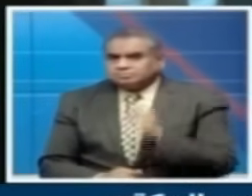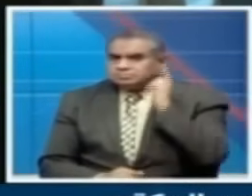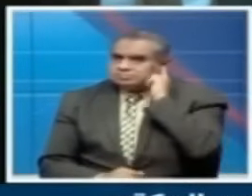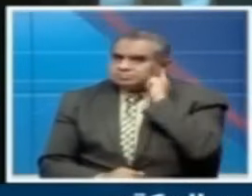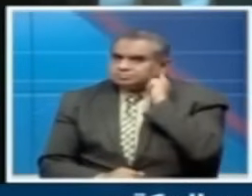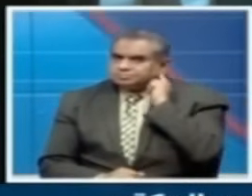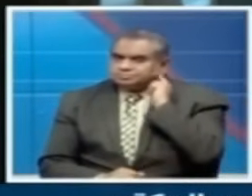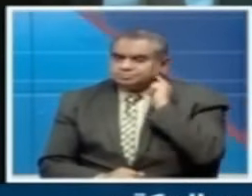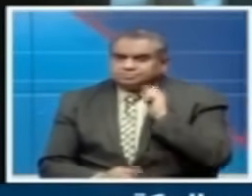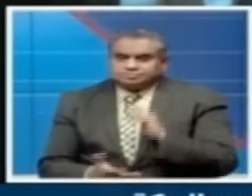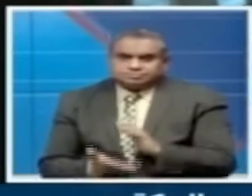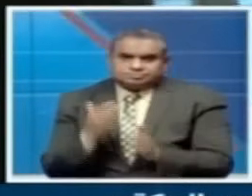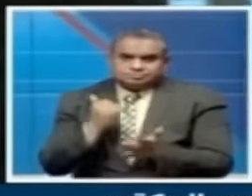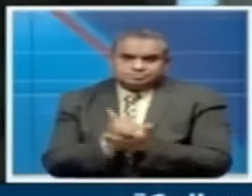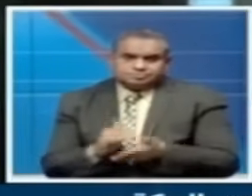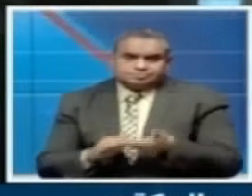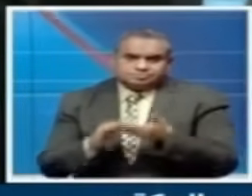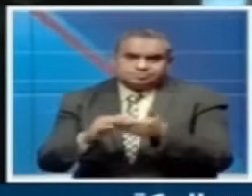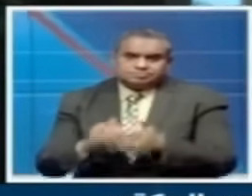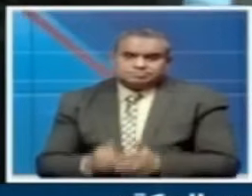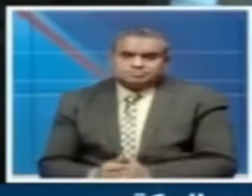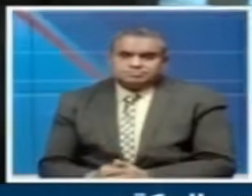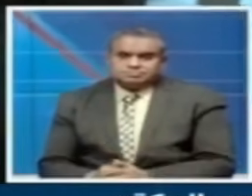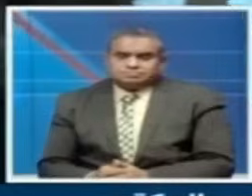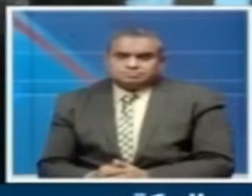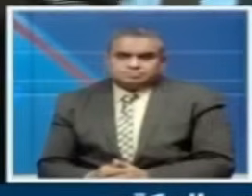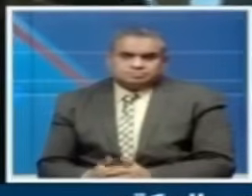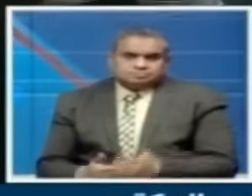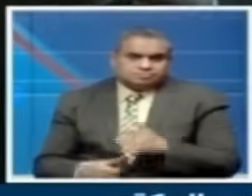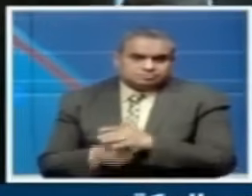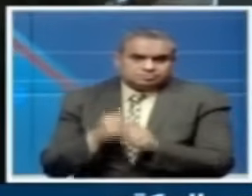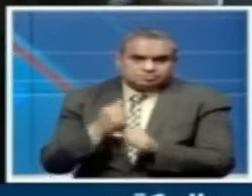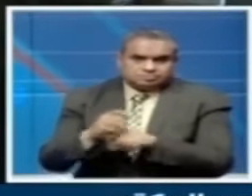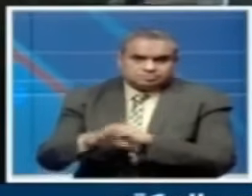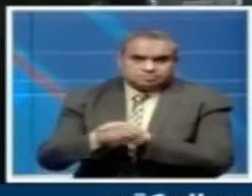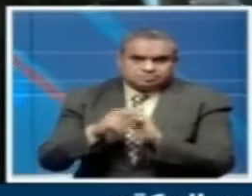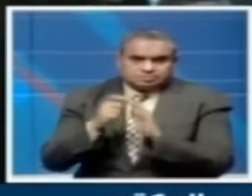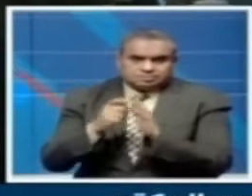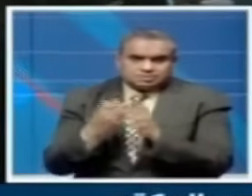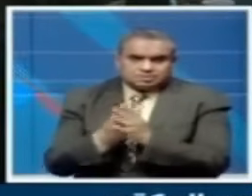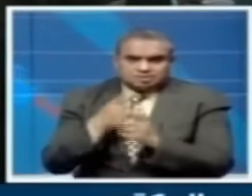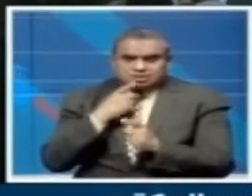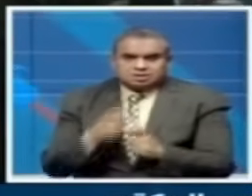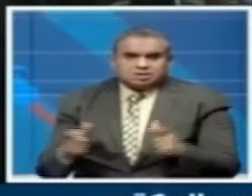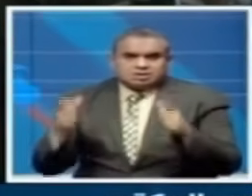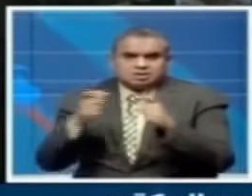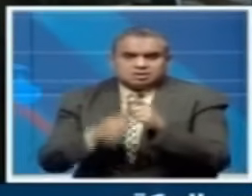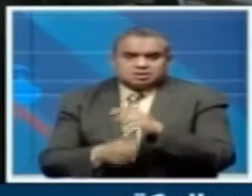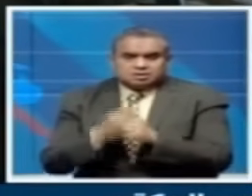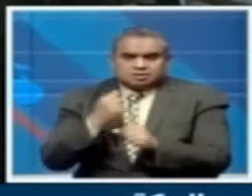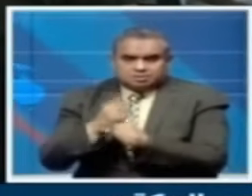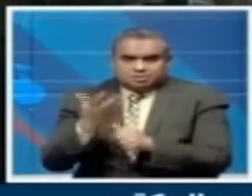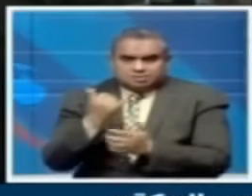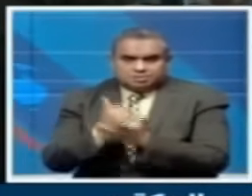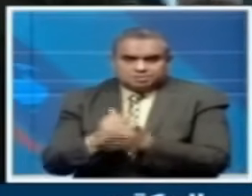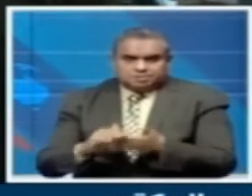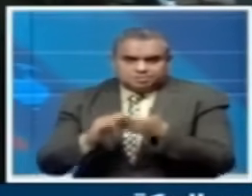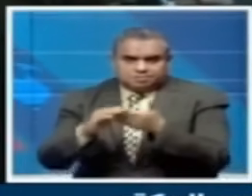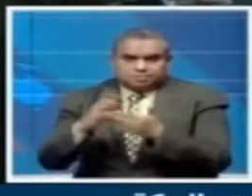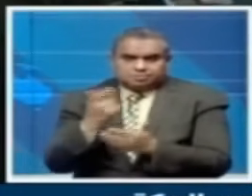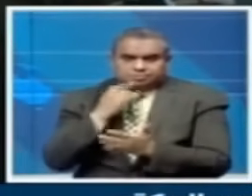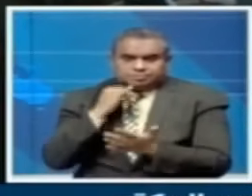لمسألة أساسية. لن يدوم سلام بدون مشاركة الفلسطينيين في اختيار